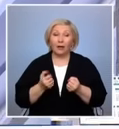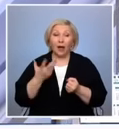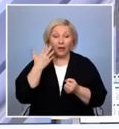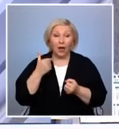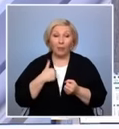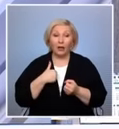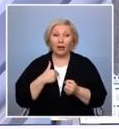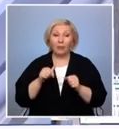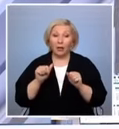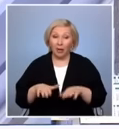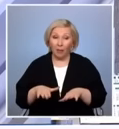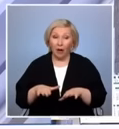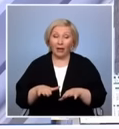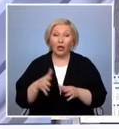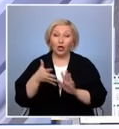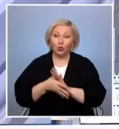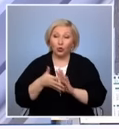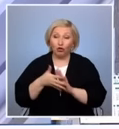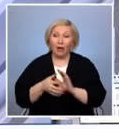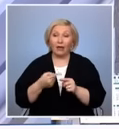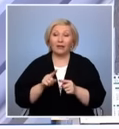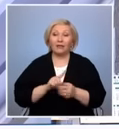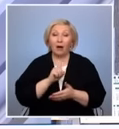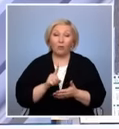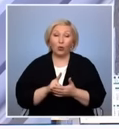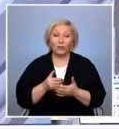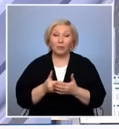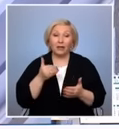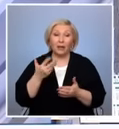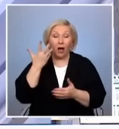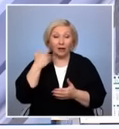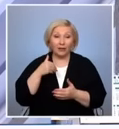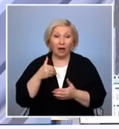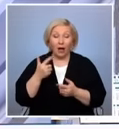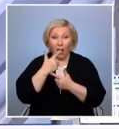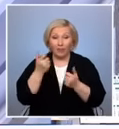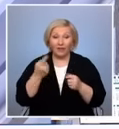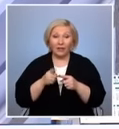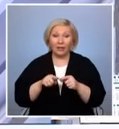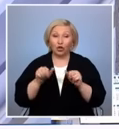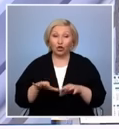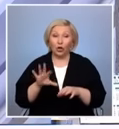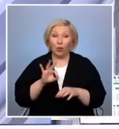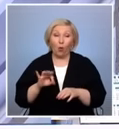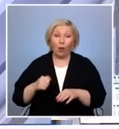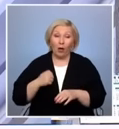СВО воюют 17 именных боевых подразделений, сформированных из выходцев и жителей